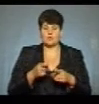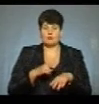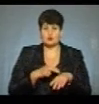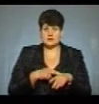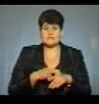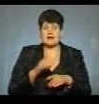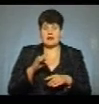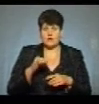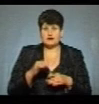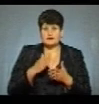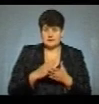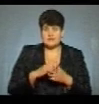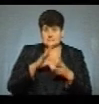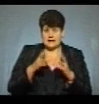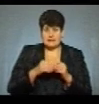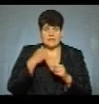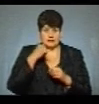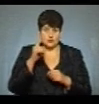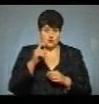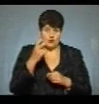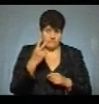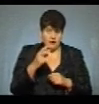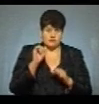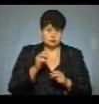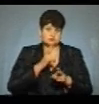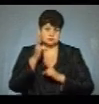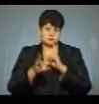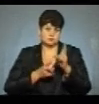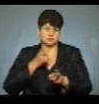є загальна лінія 102, на яку ви можете подати скаргу.